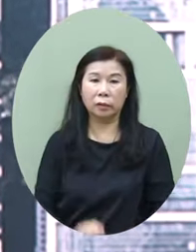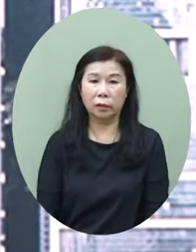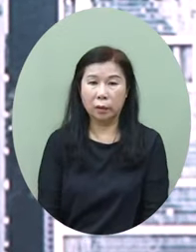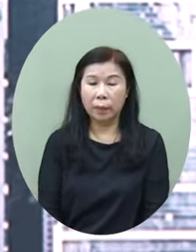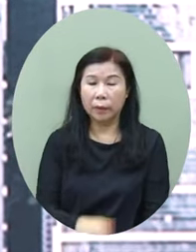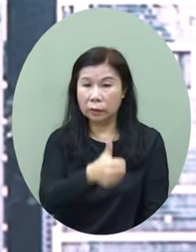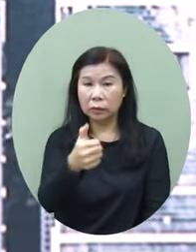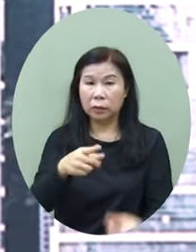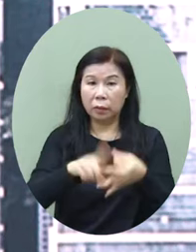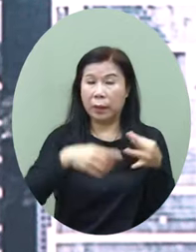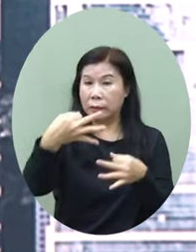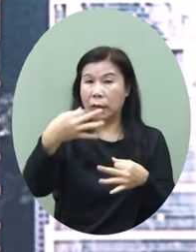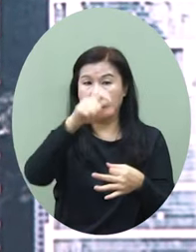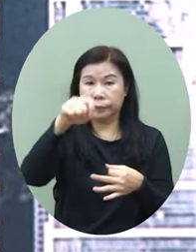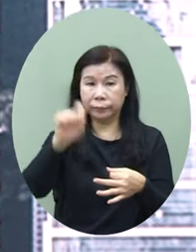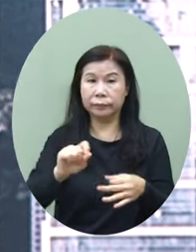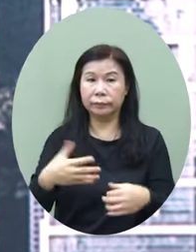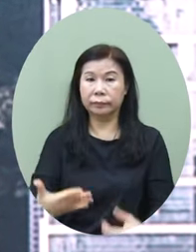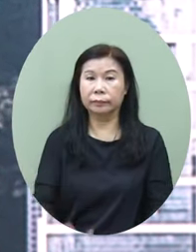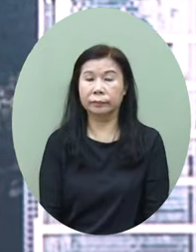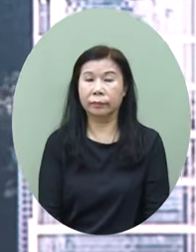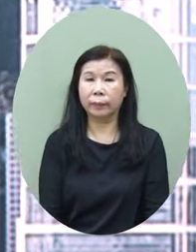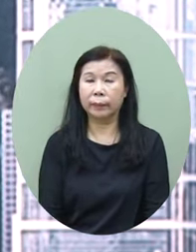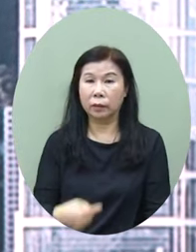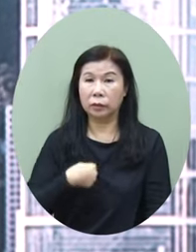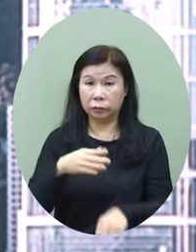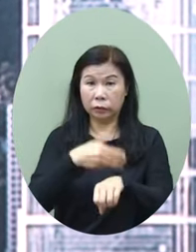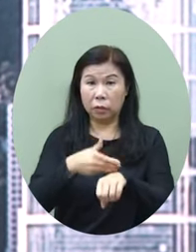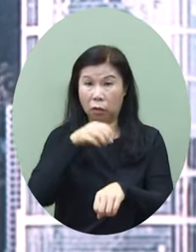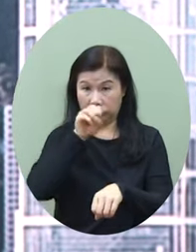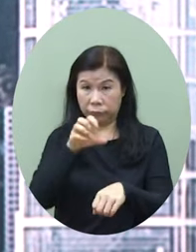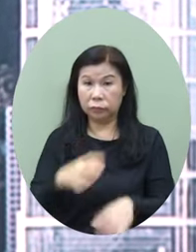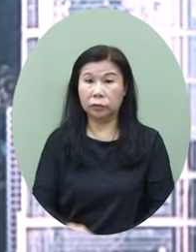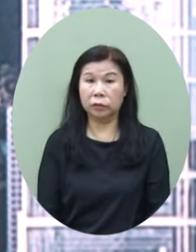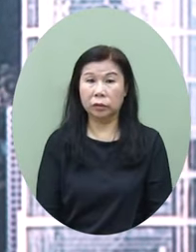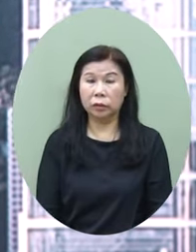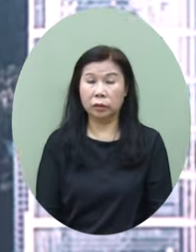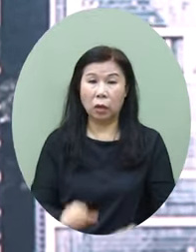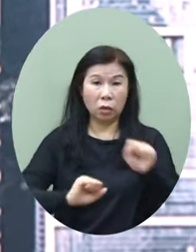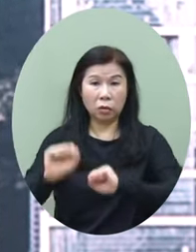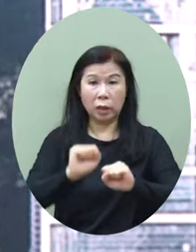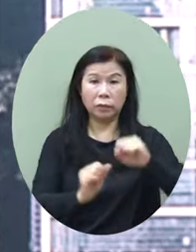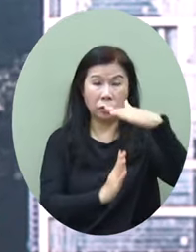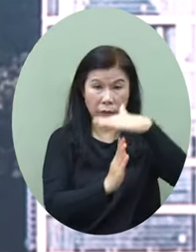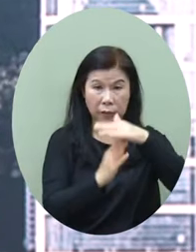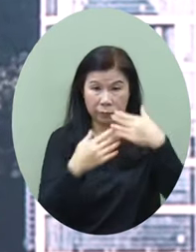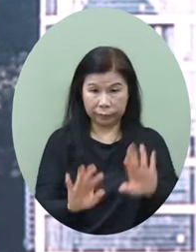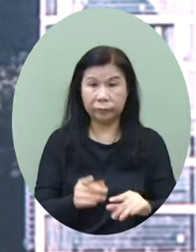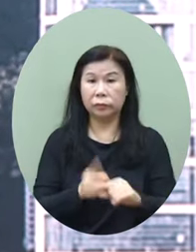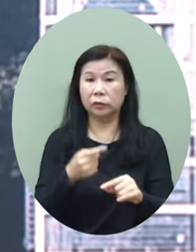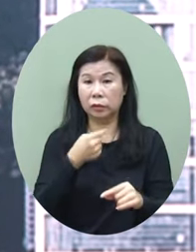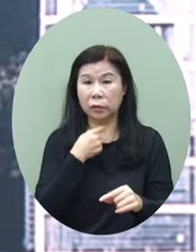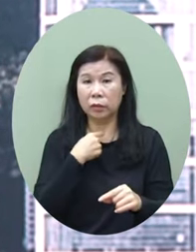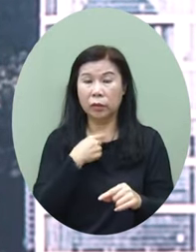多謝三個題目第一呢我剛才主動說了一個行動的結束是應該